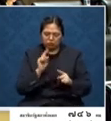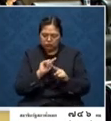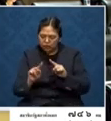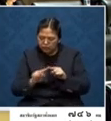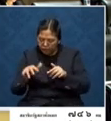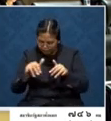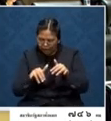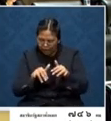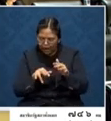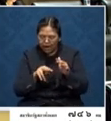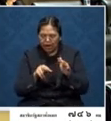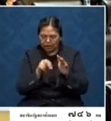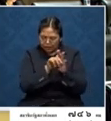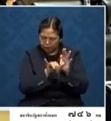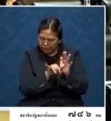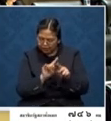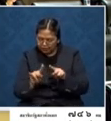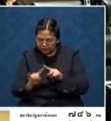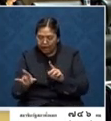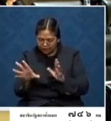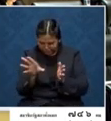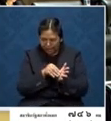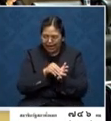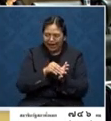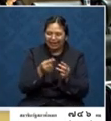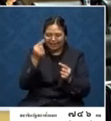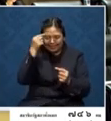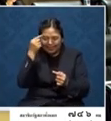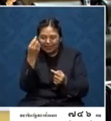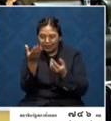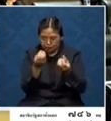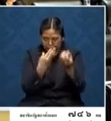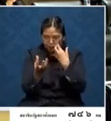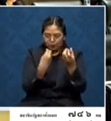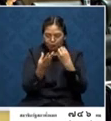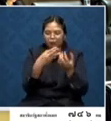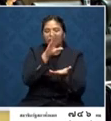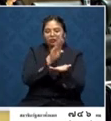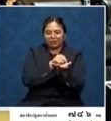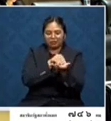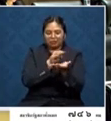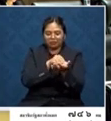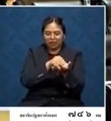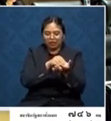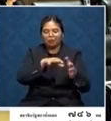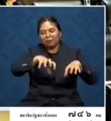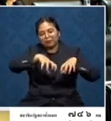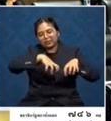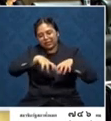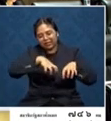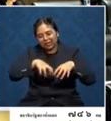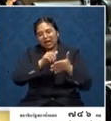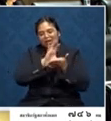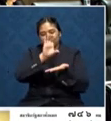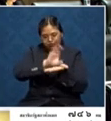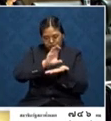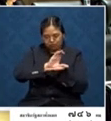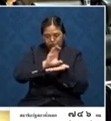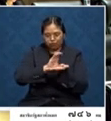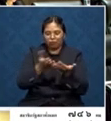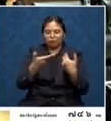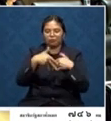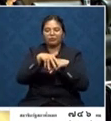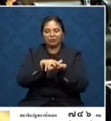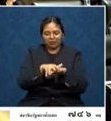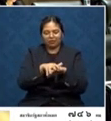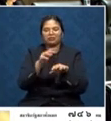วอร์ร่วมแก้ไขกฎหมายที่เป็นปัญหารวมถึงการบริหารงบประมาณร่วมกันดังนั้นค่ะเท่ากับว่าปัญหาในด้านกฎหมายต่